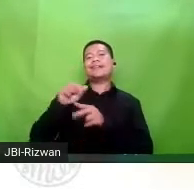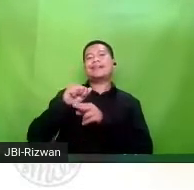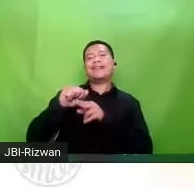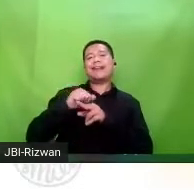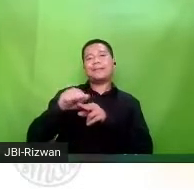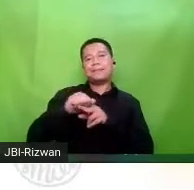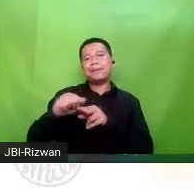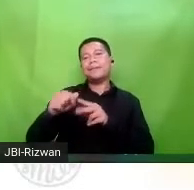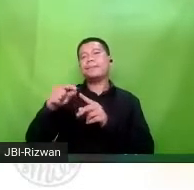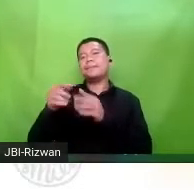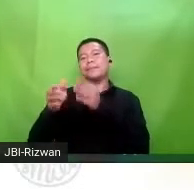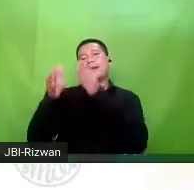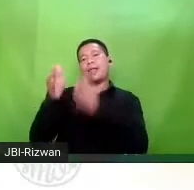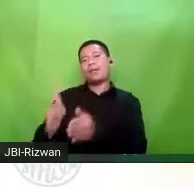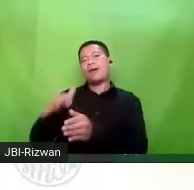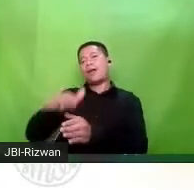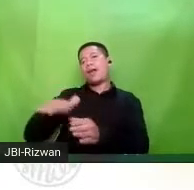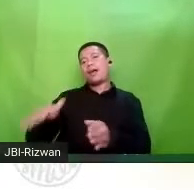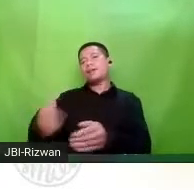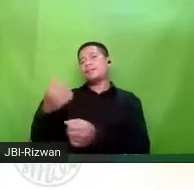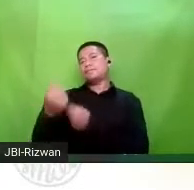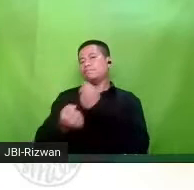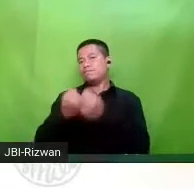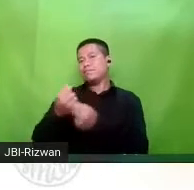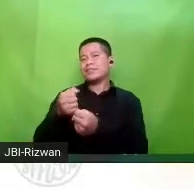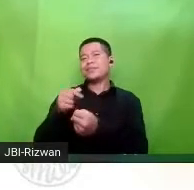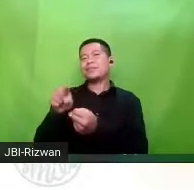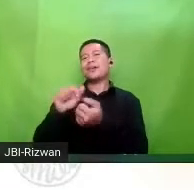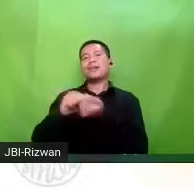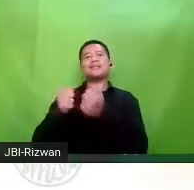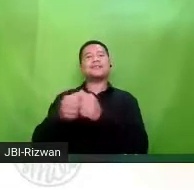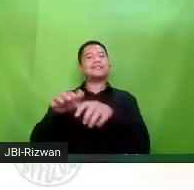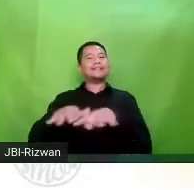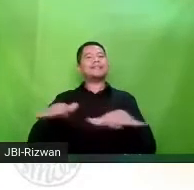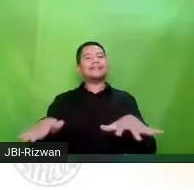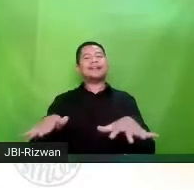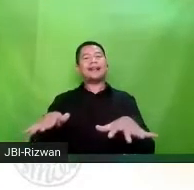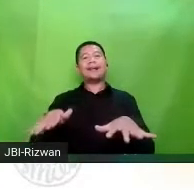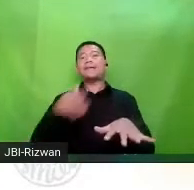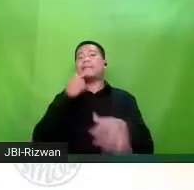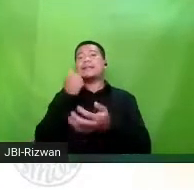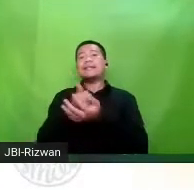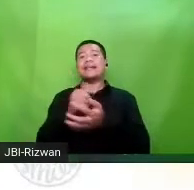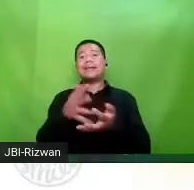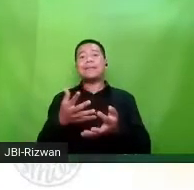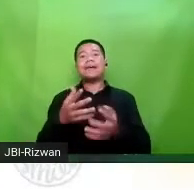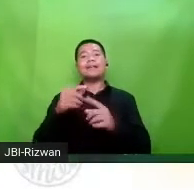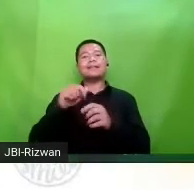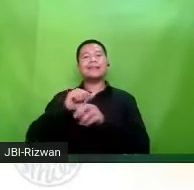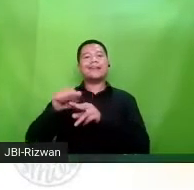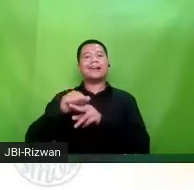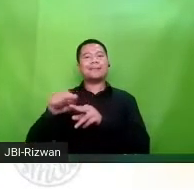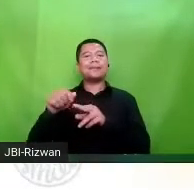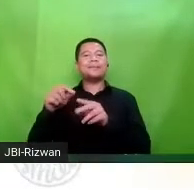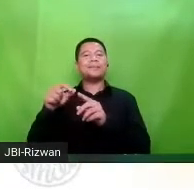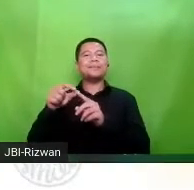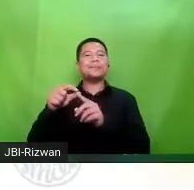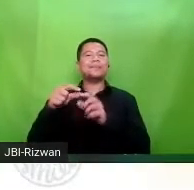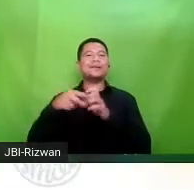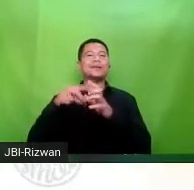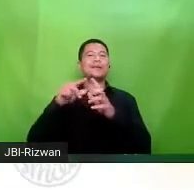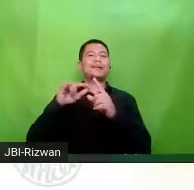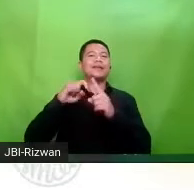pada anaknya untuk kasus ADHD, yang paling penting adalah menggabungkan terapi perilaku ini dengan memberikan